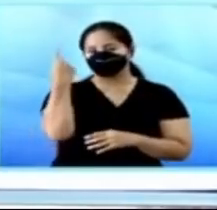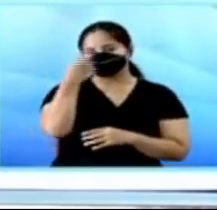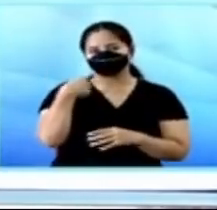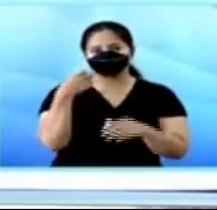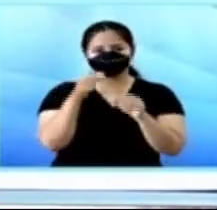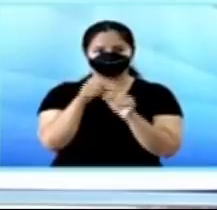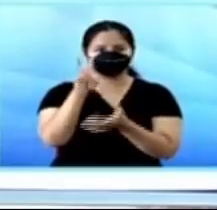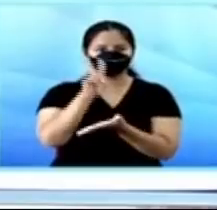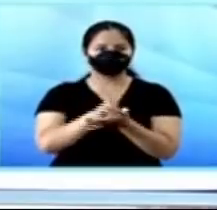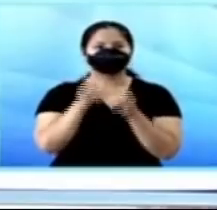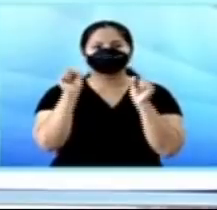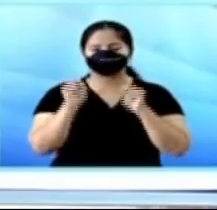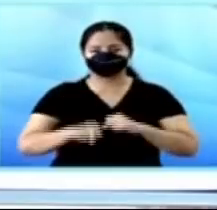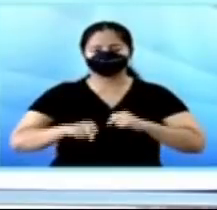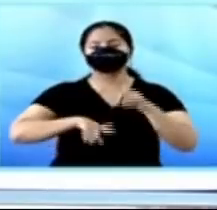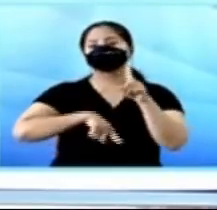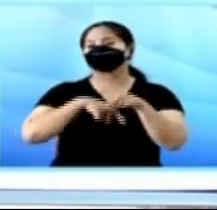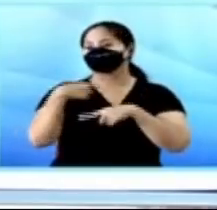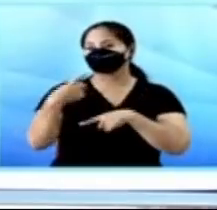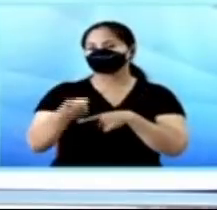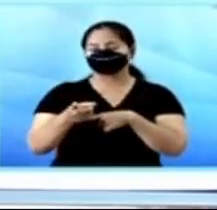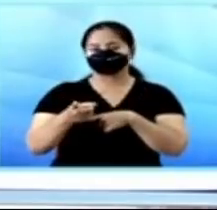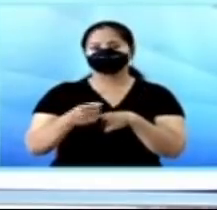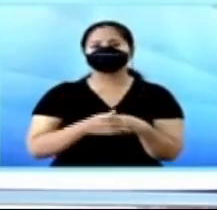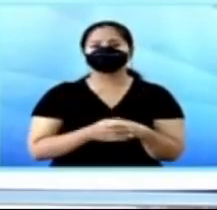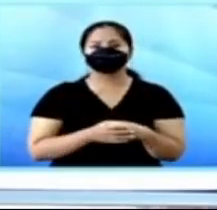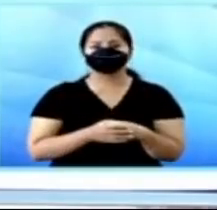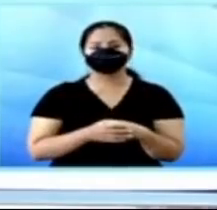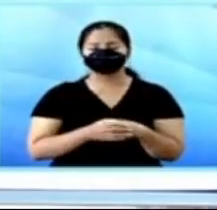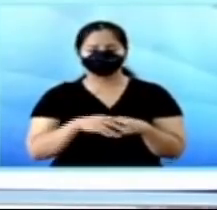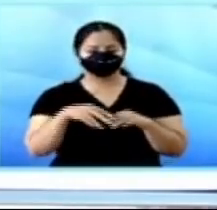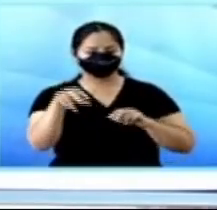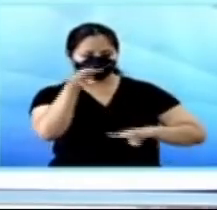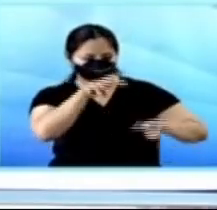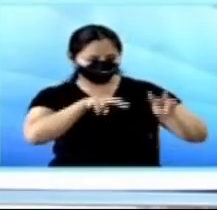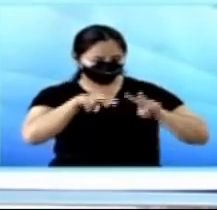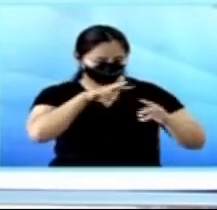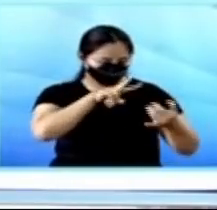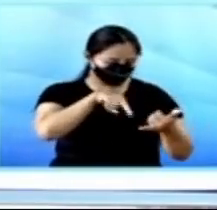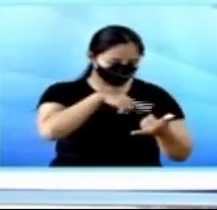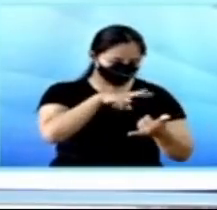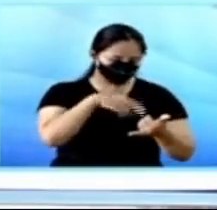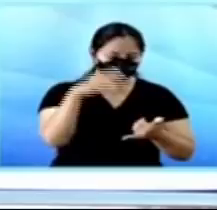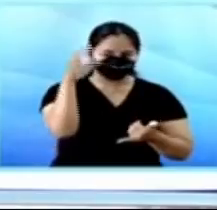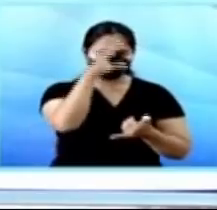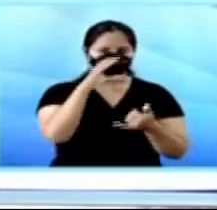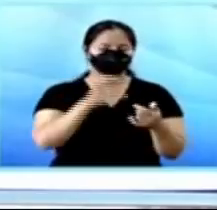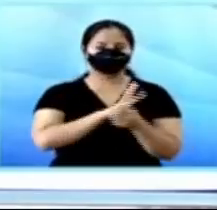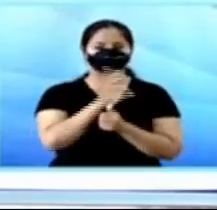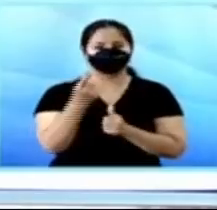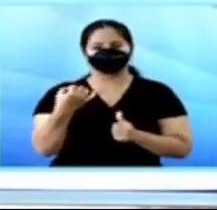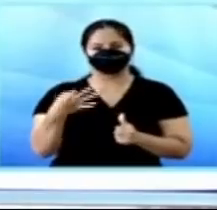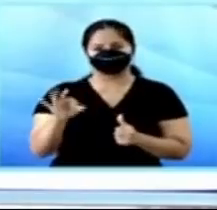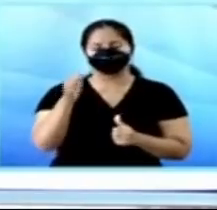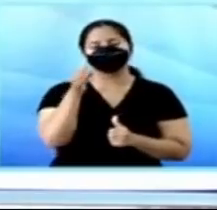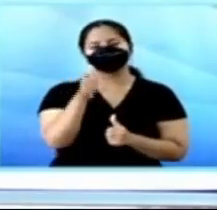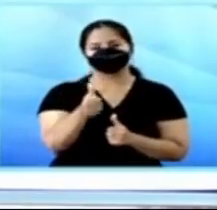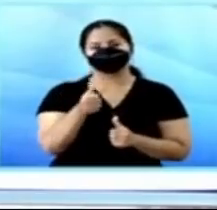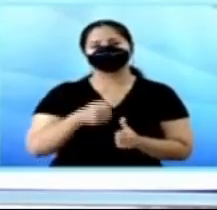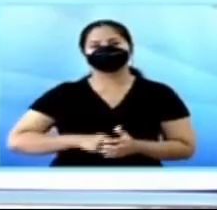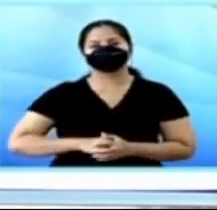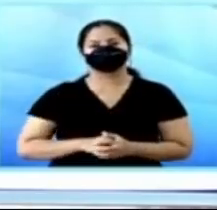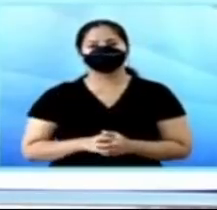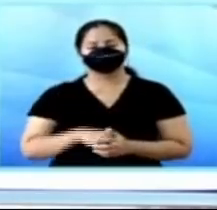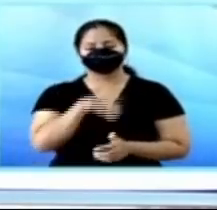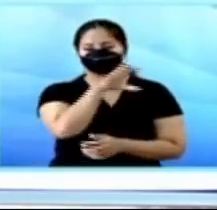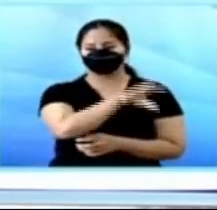วงเวียงจันทน์ก็สามารถไปกวดซอกโควิด-19อยู่ในส่งจุ